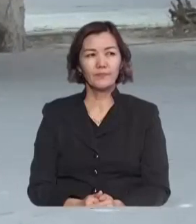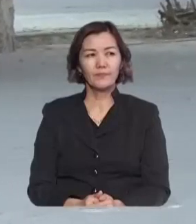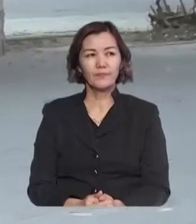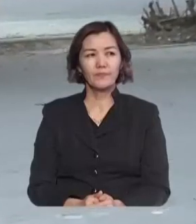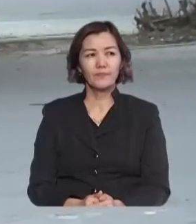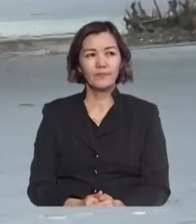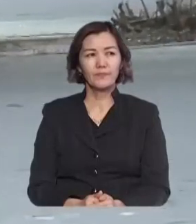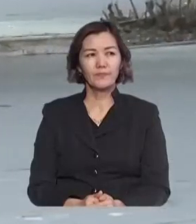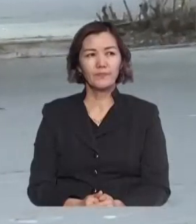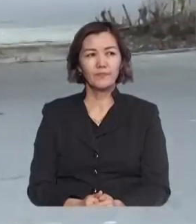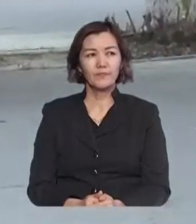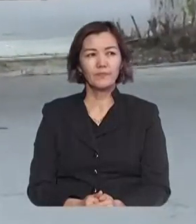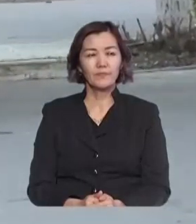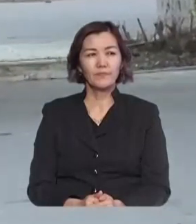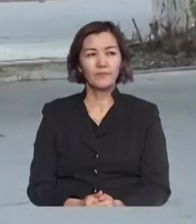Ау.